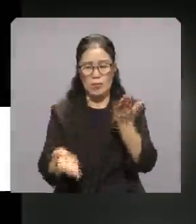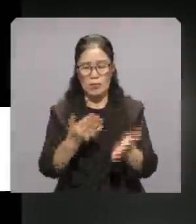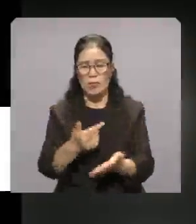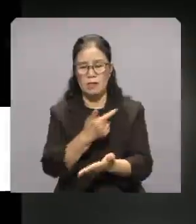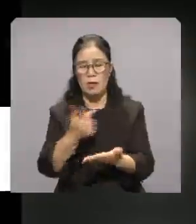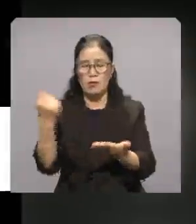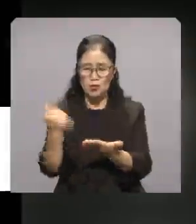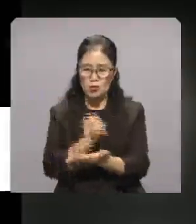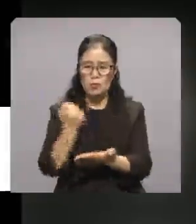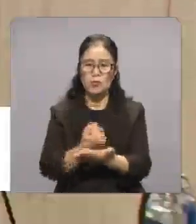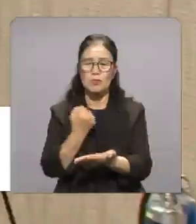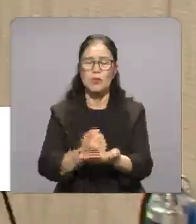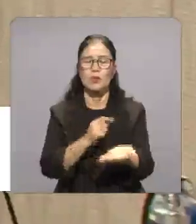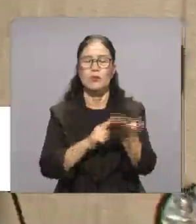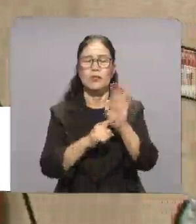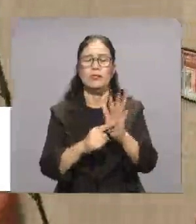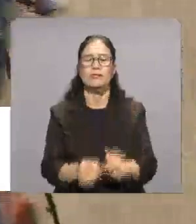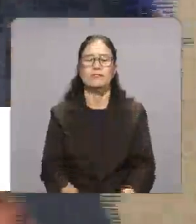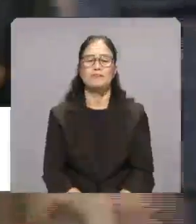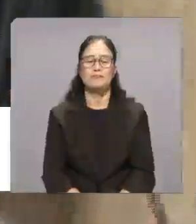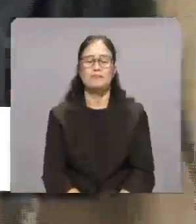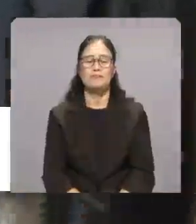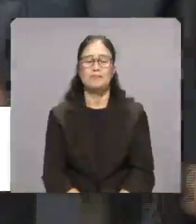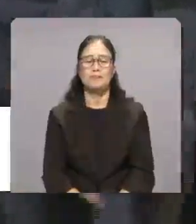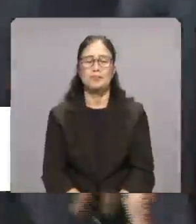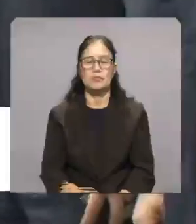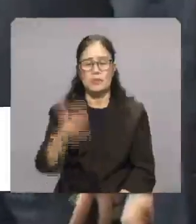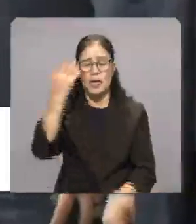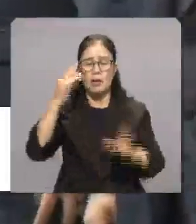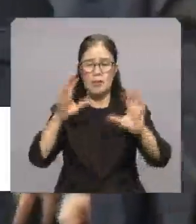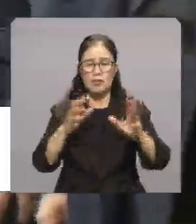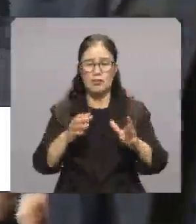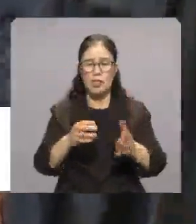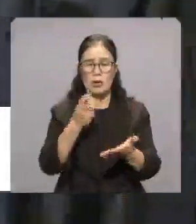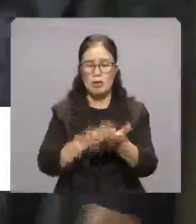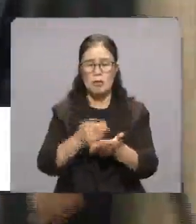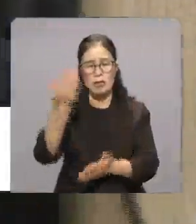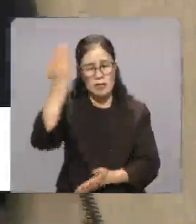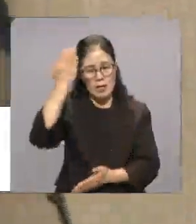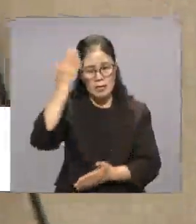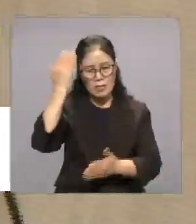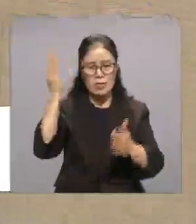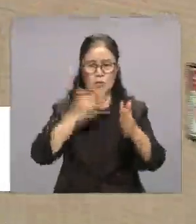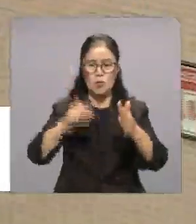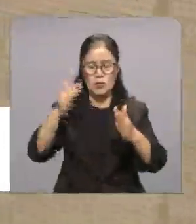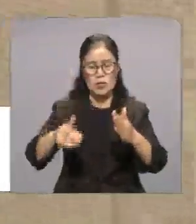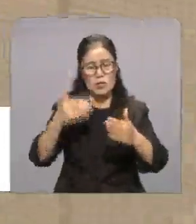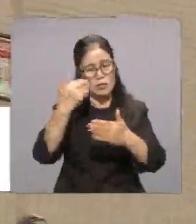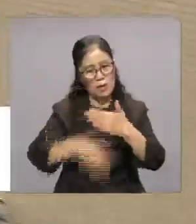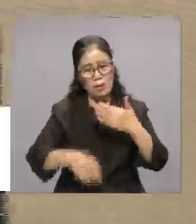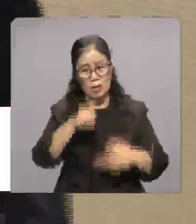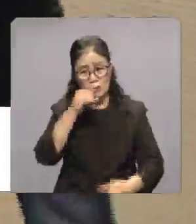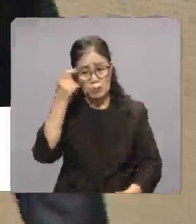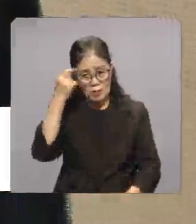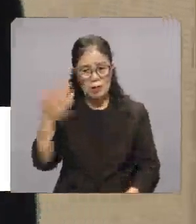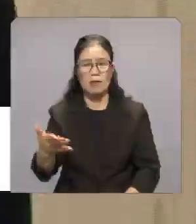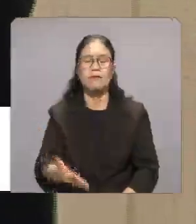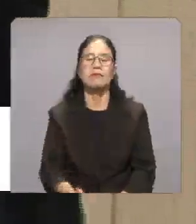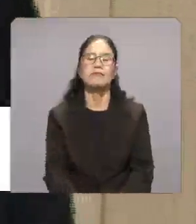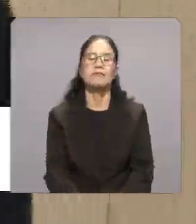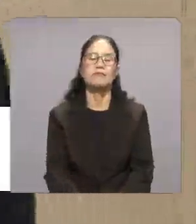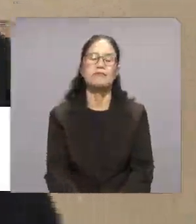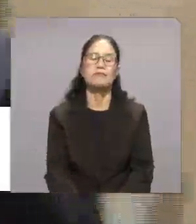유감스럽다고 밝혔습니다 김지사는 이어 대한민국의 법의 상식과 공정이 남아 있는지 묻지 않을 수 없다고